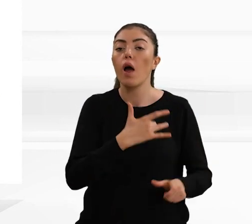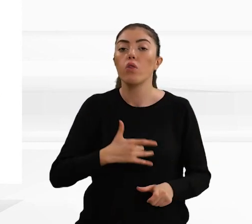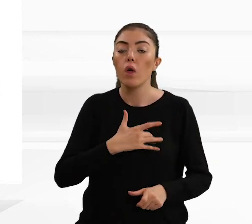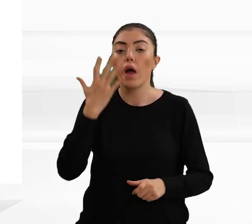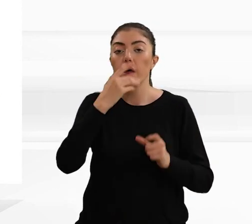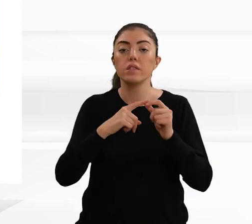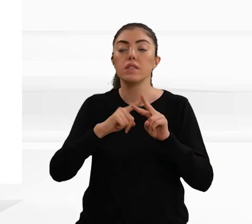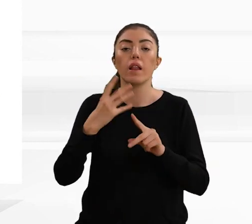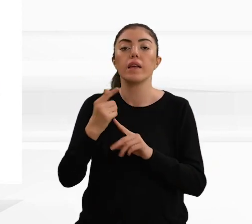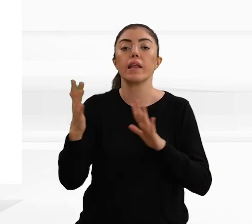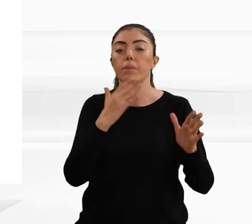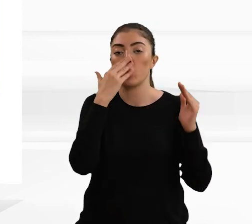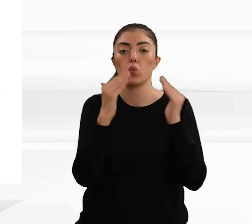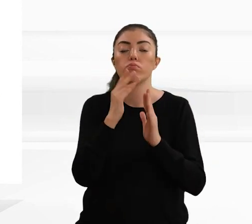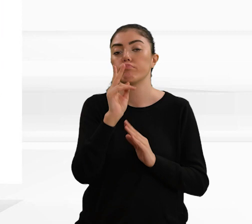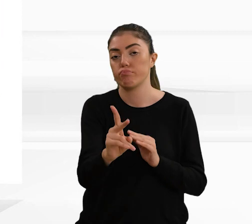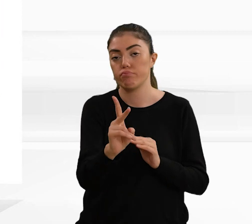iklimi görülür